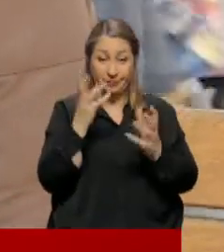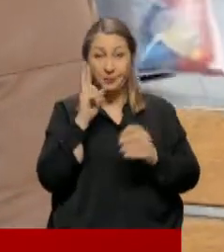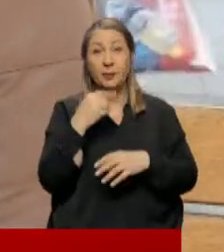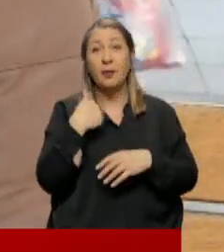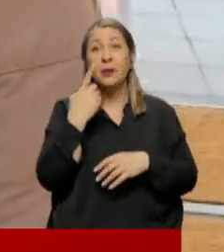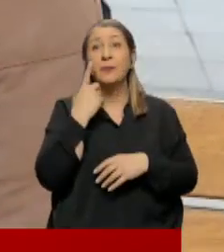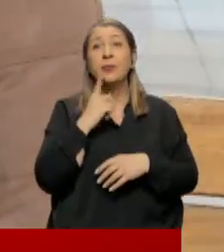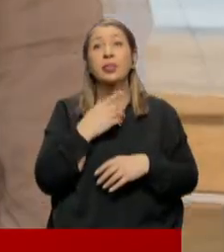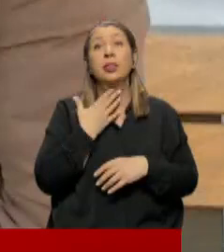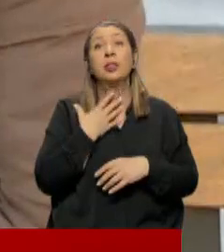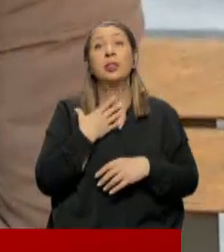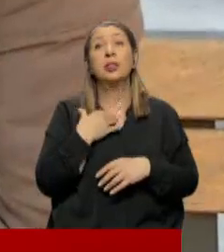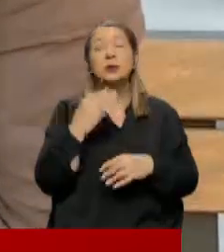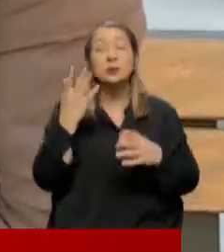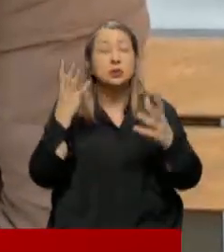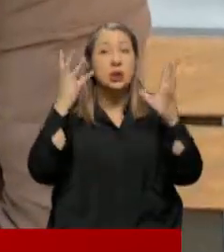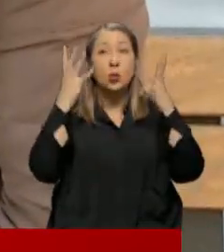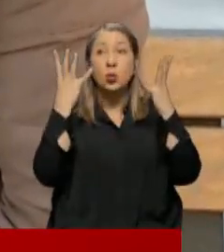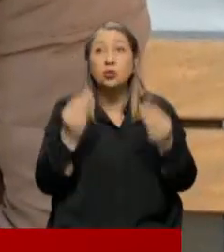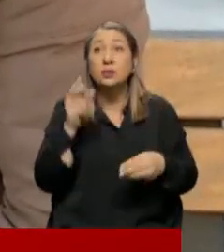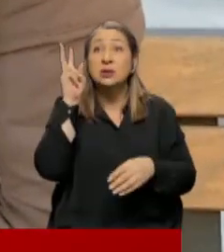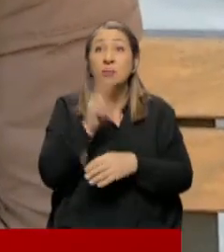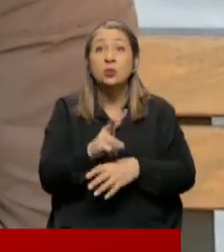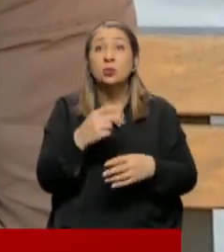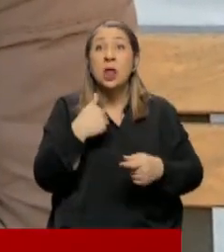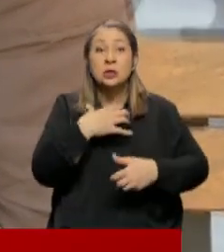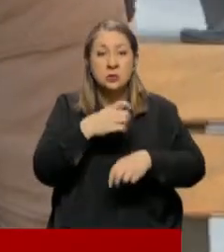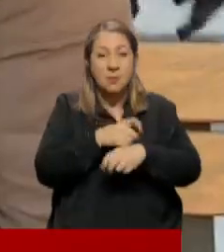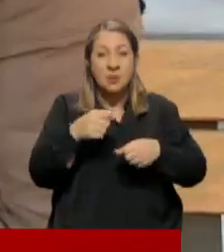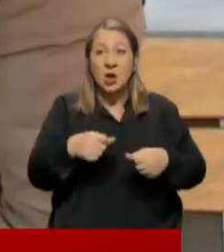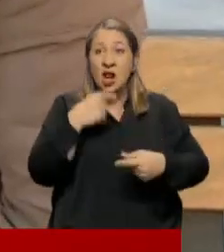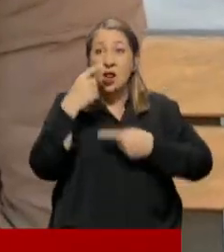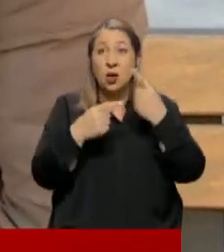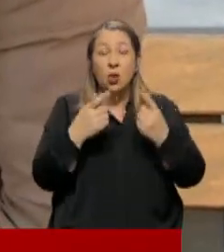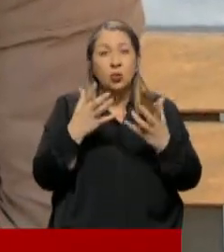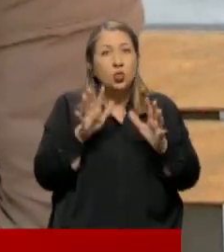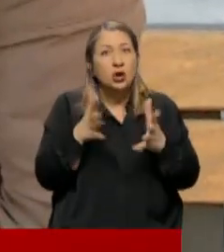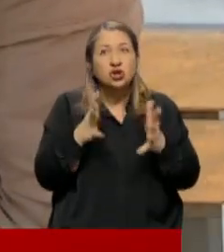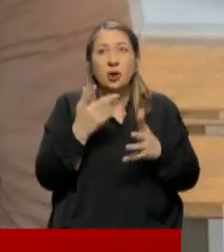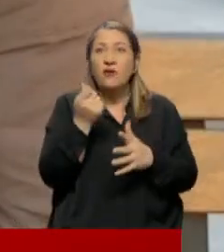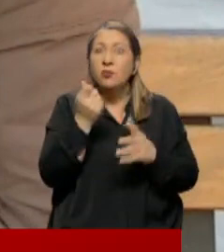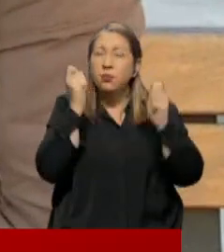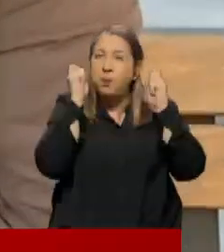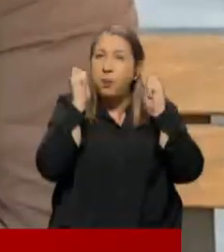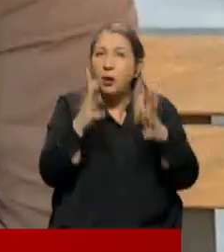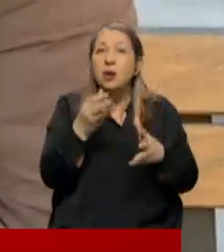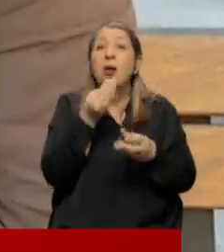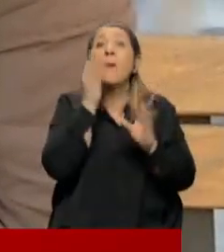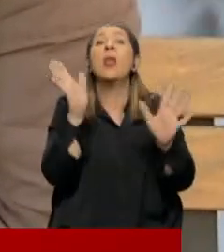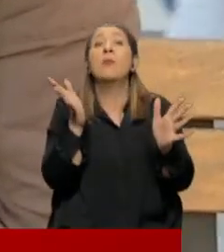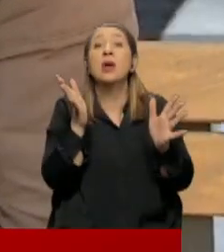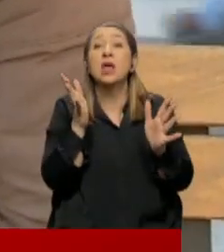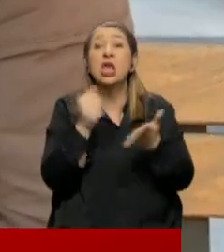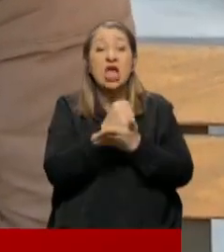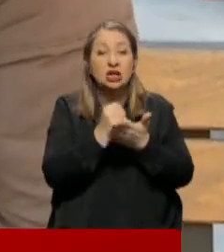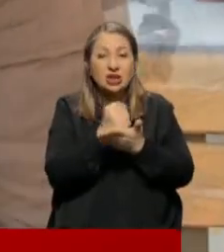ona böyle ben bile ilgileniyorum kafayı yiyordum yemin ediyorum söylemiyorum pazarlık Okkalı acayip bir fiyatlar ya yemeyelim